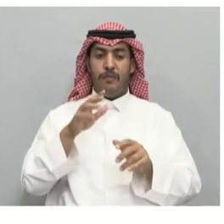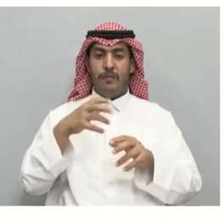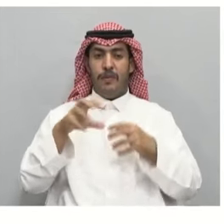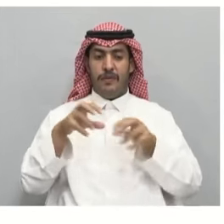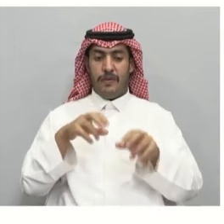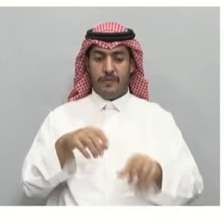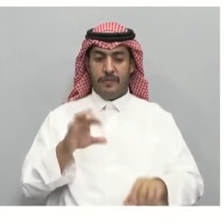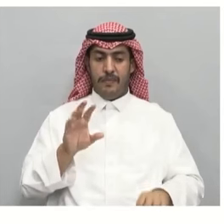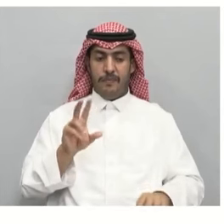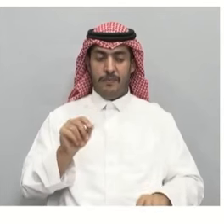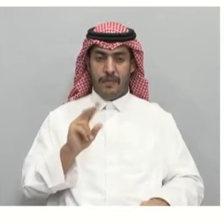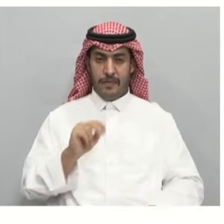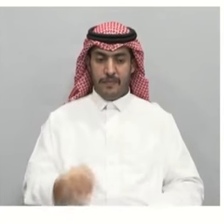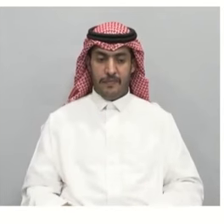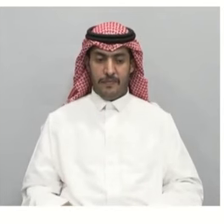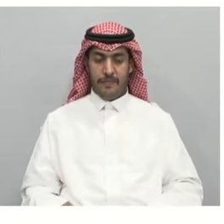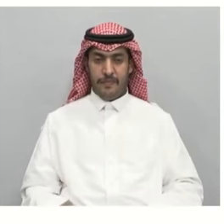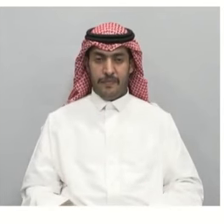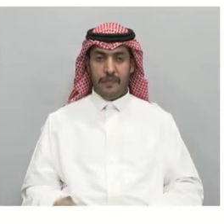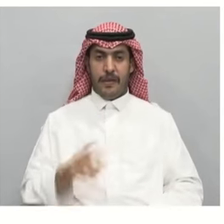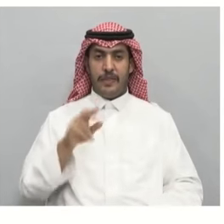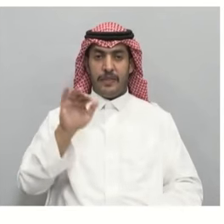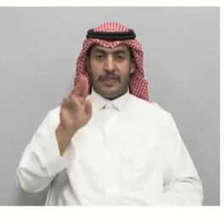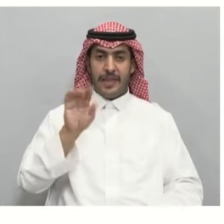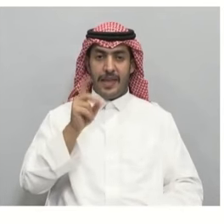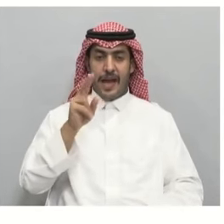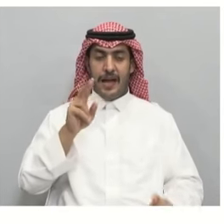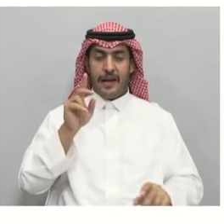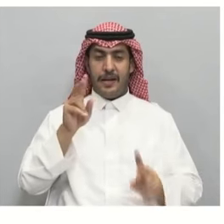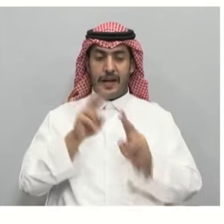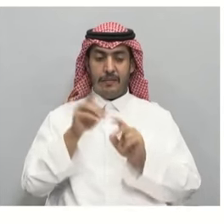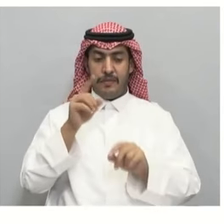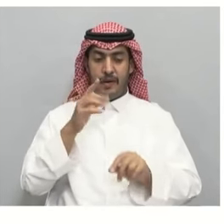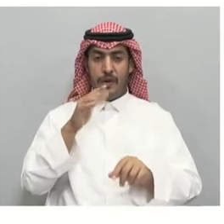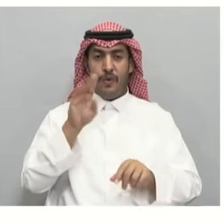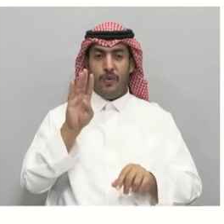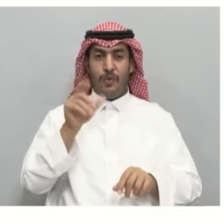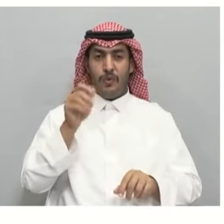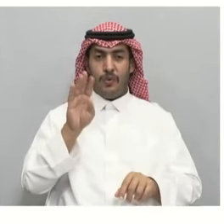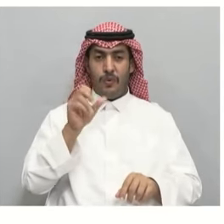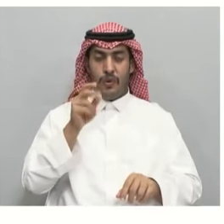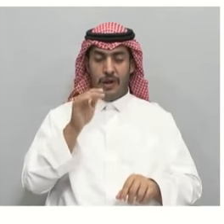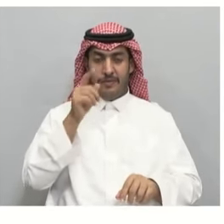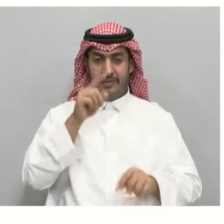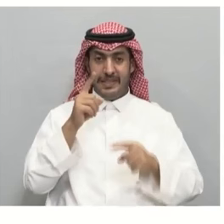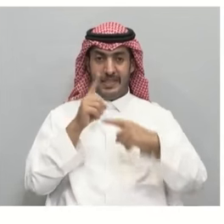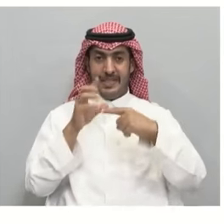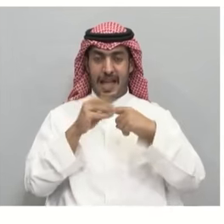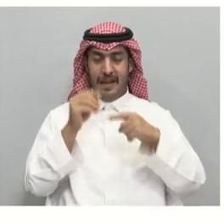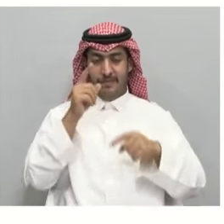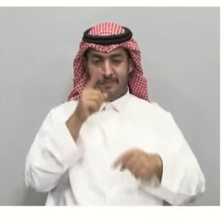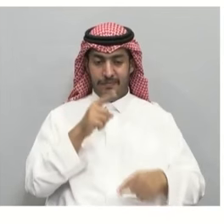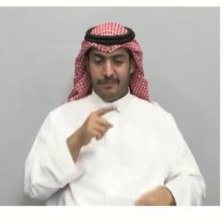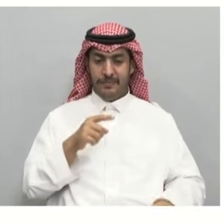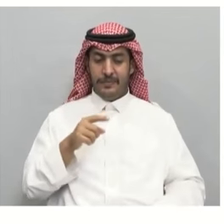ويكون بهذه الطريقه هنا كيف سيمر التيار الكهربائي ستخرج الالكترونات من قطب سالب